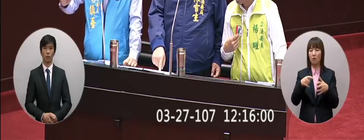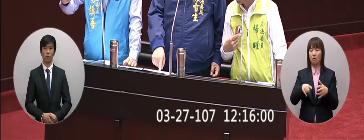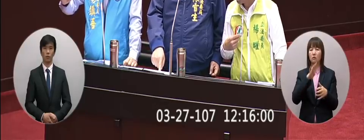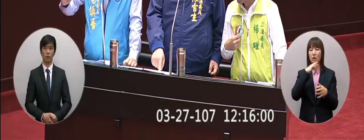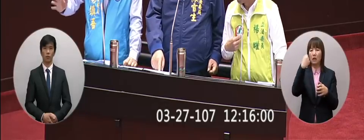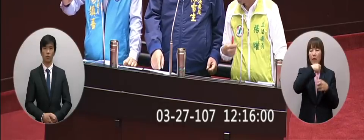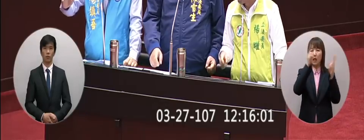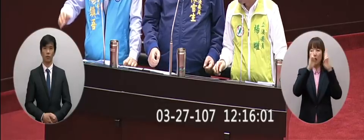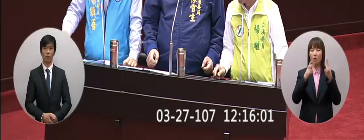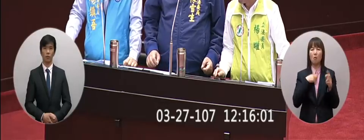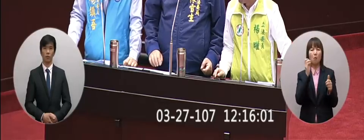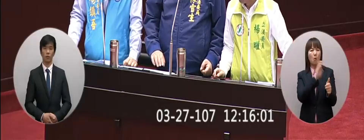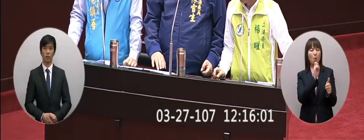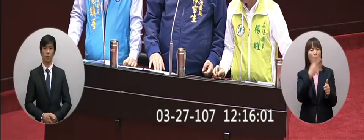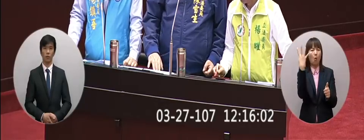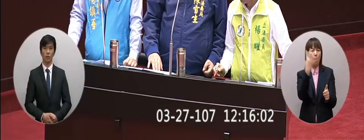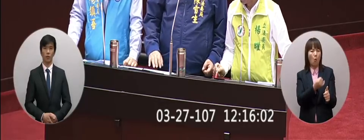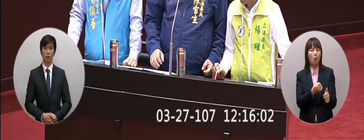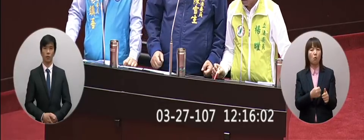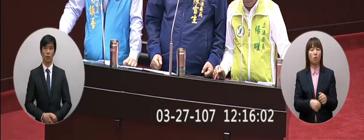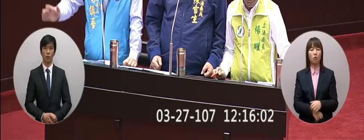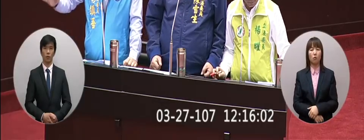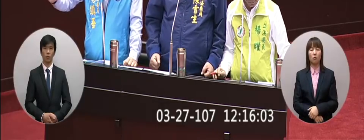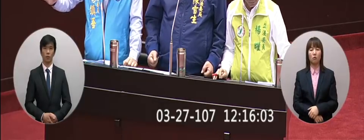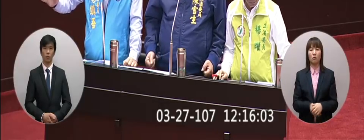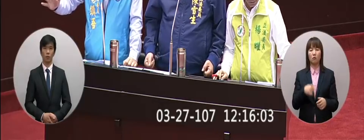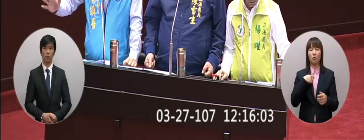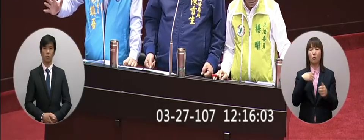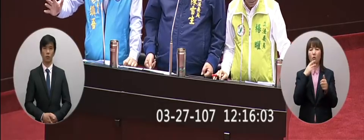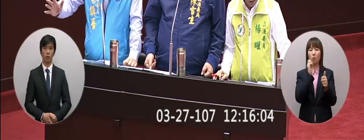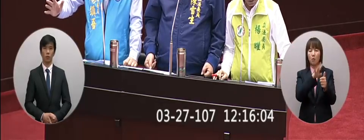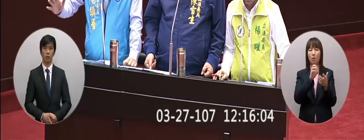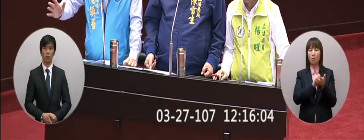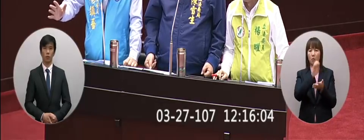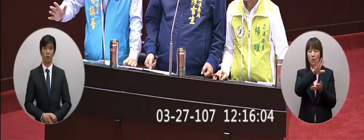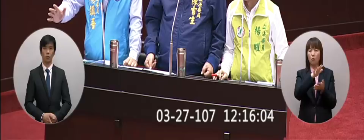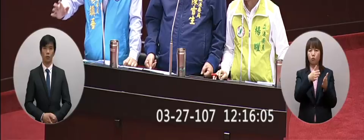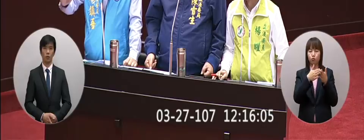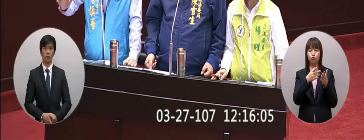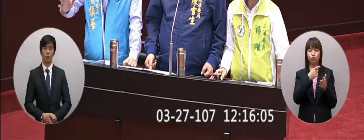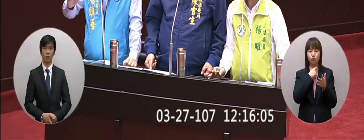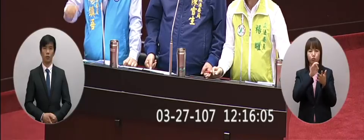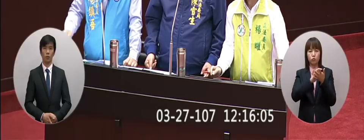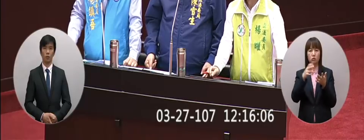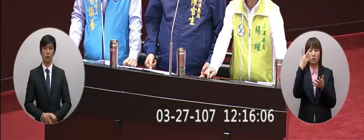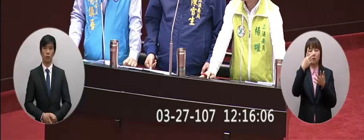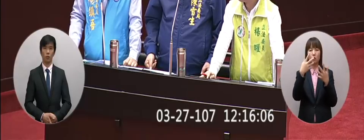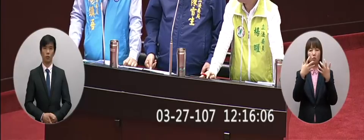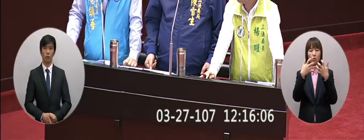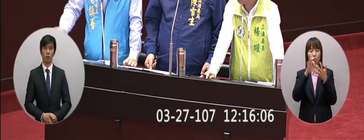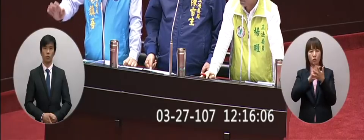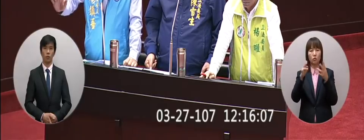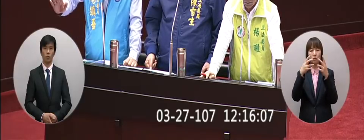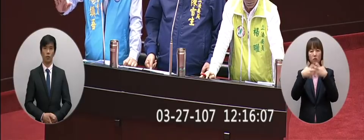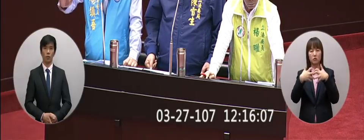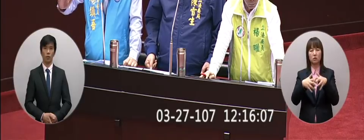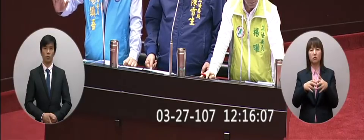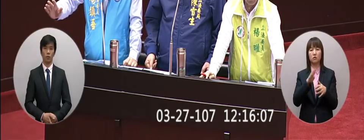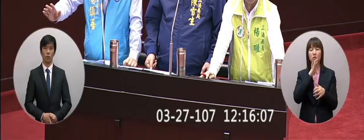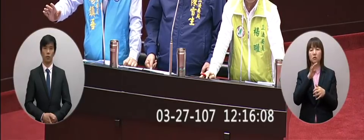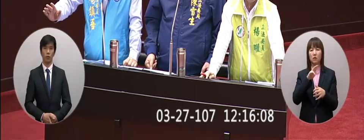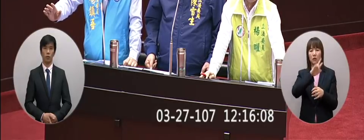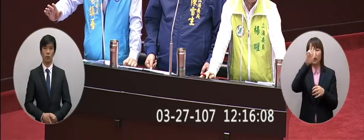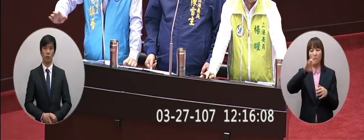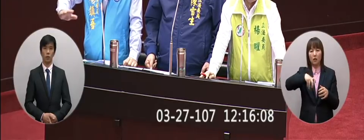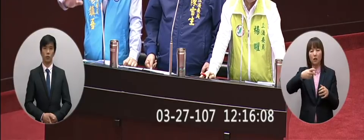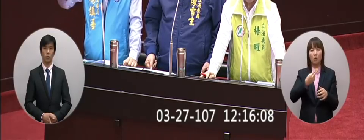我跟台电说过很多次，啊，我们提过很多次报告，要求要用2用机组。我们不是说只用天